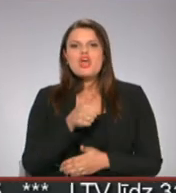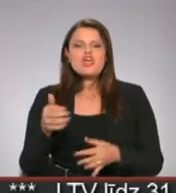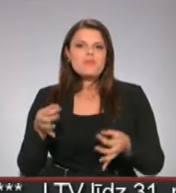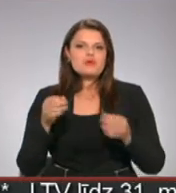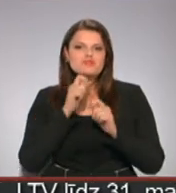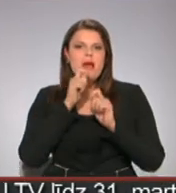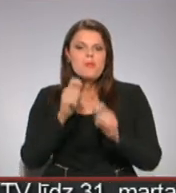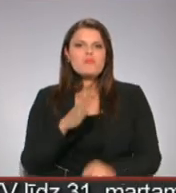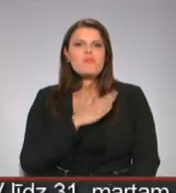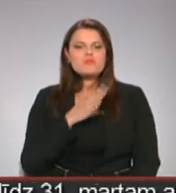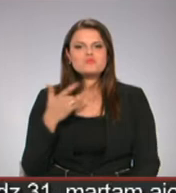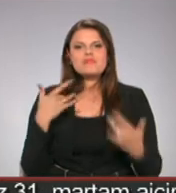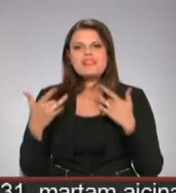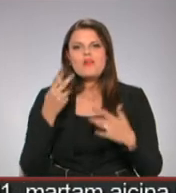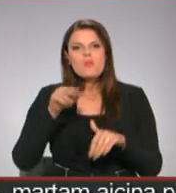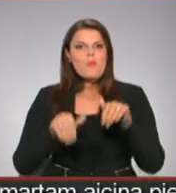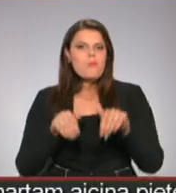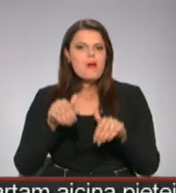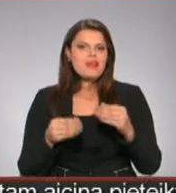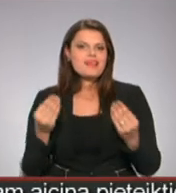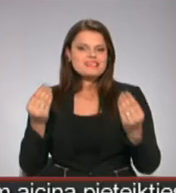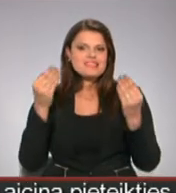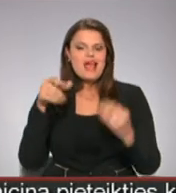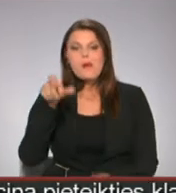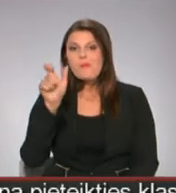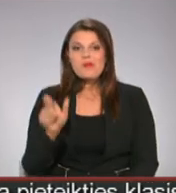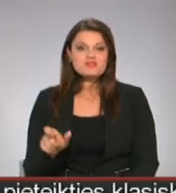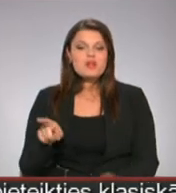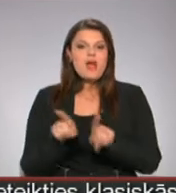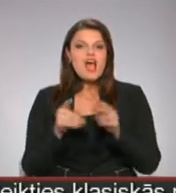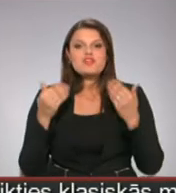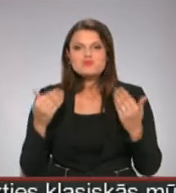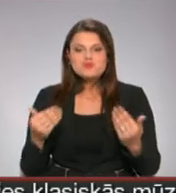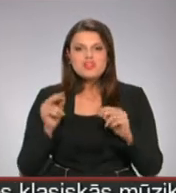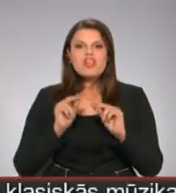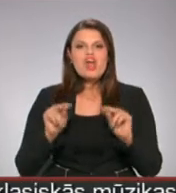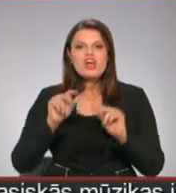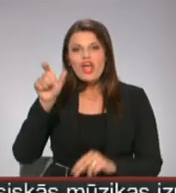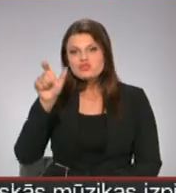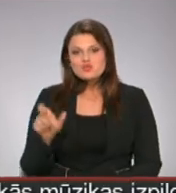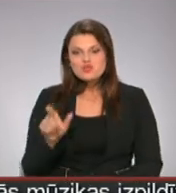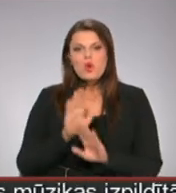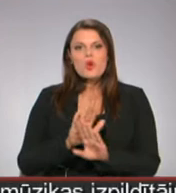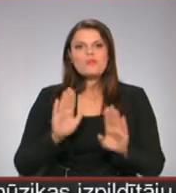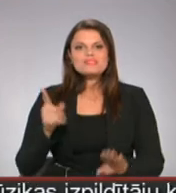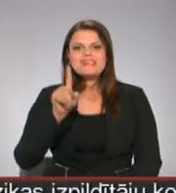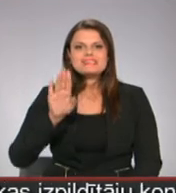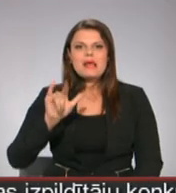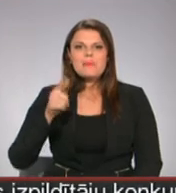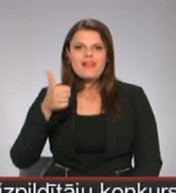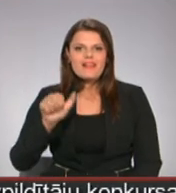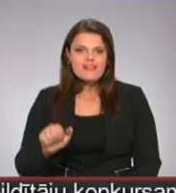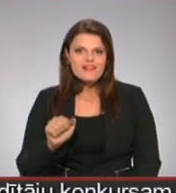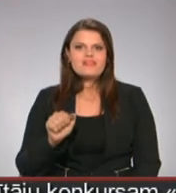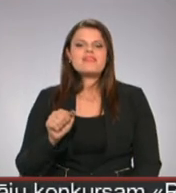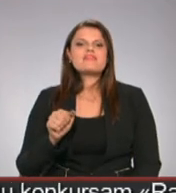īpašus apbalvojumus mūsu teātra un baleta izcilākajām personībām. Arī šodien režisora Smiļļa muzejā Lilitas Bērziņas, Harija